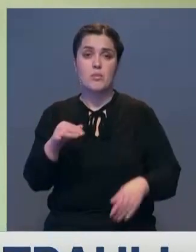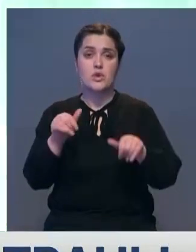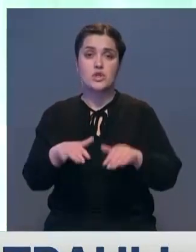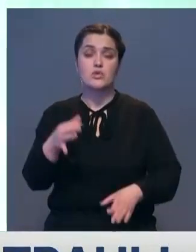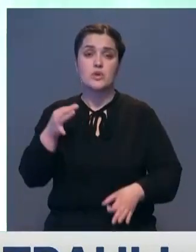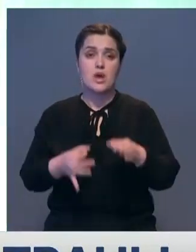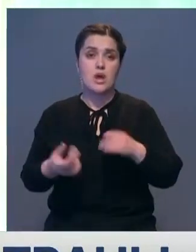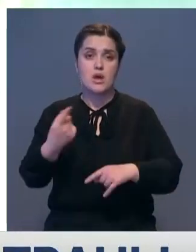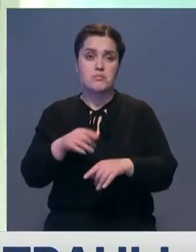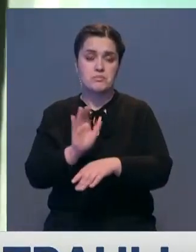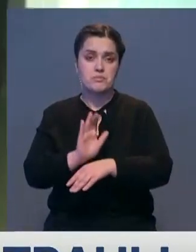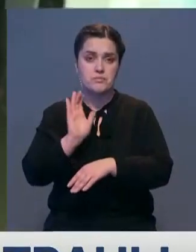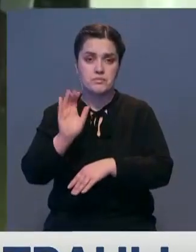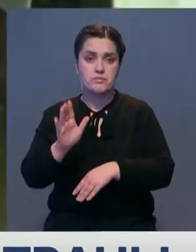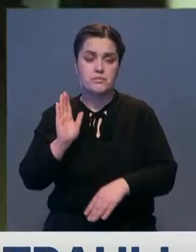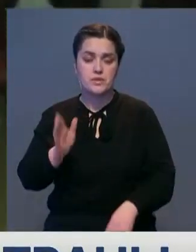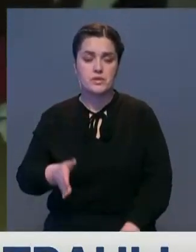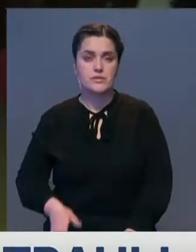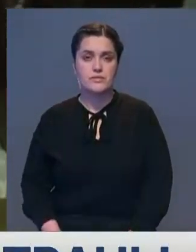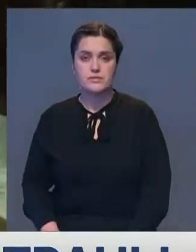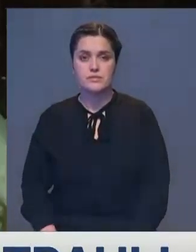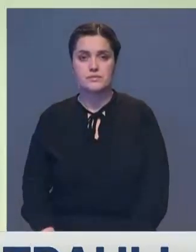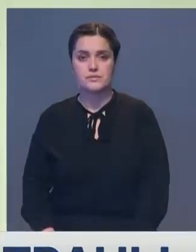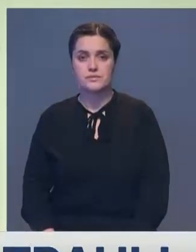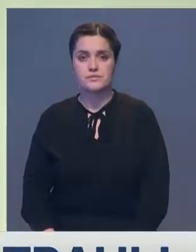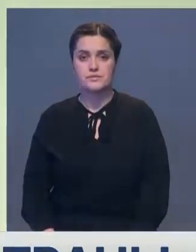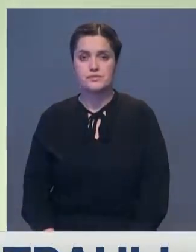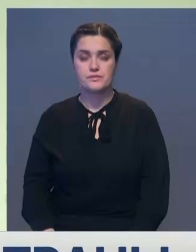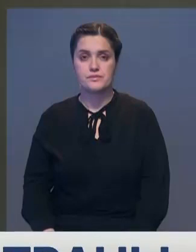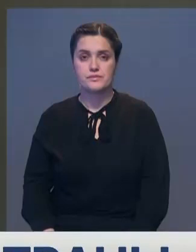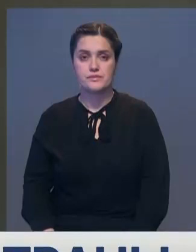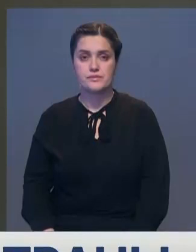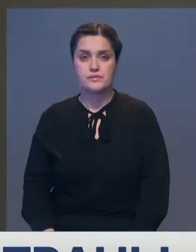граждан по решению суда депортируют из страны.